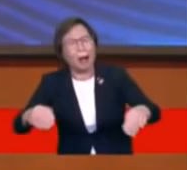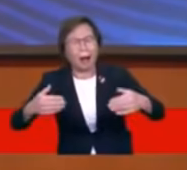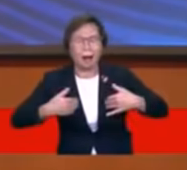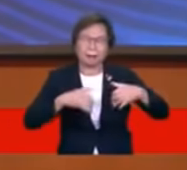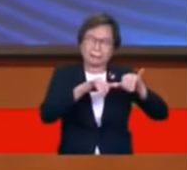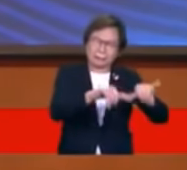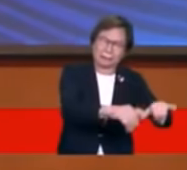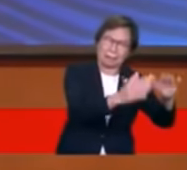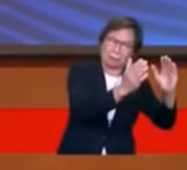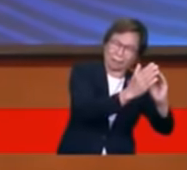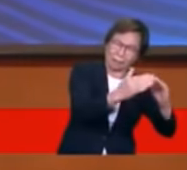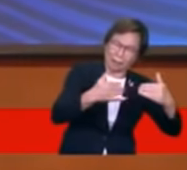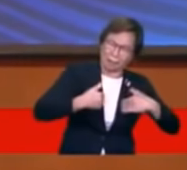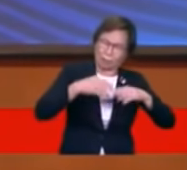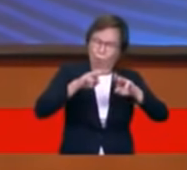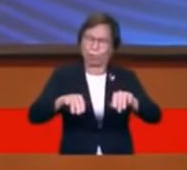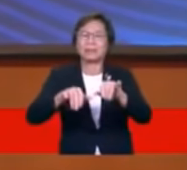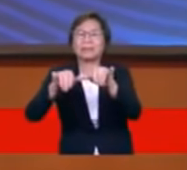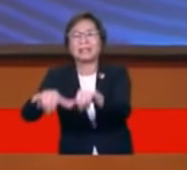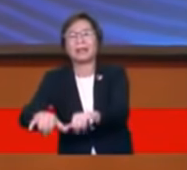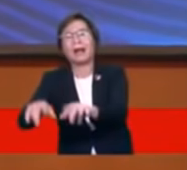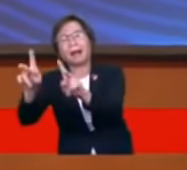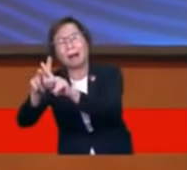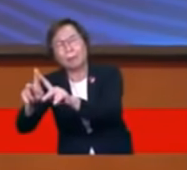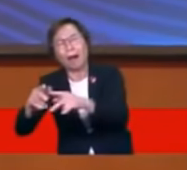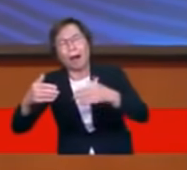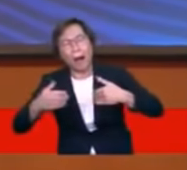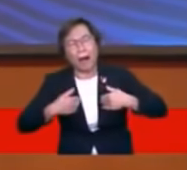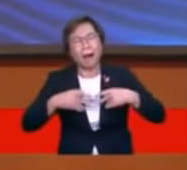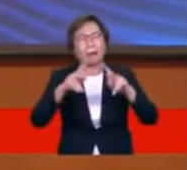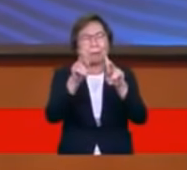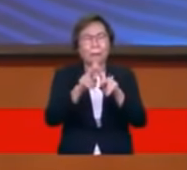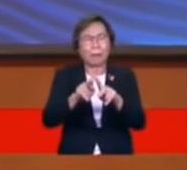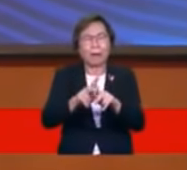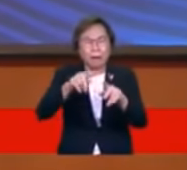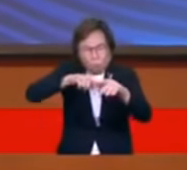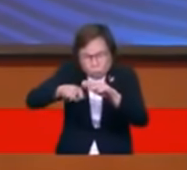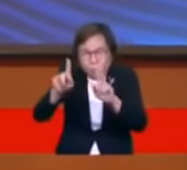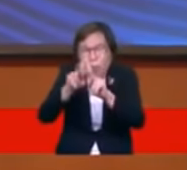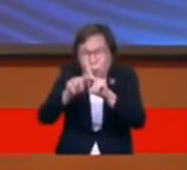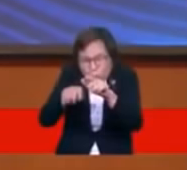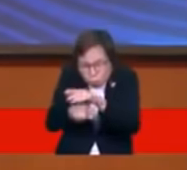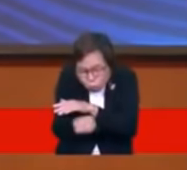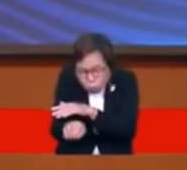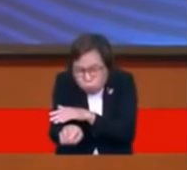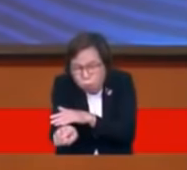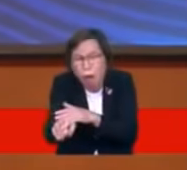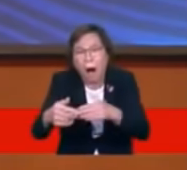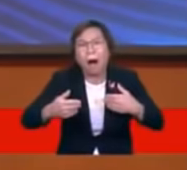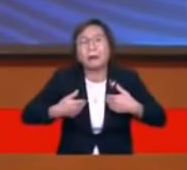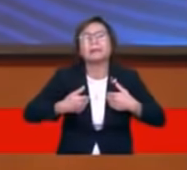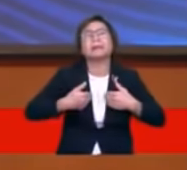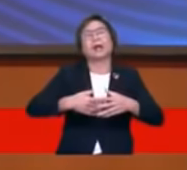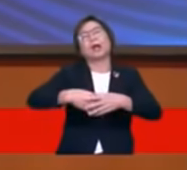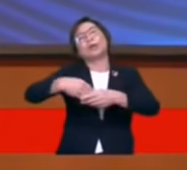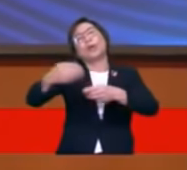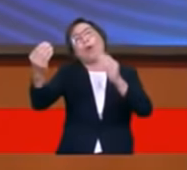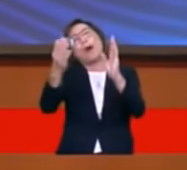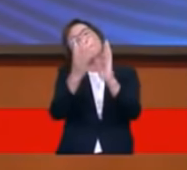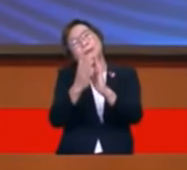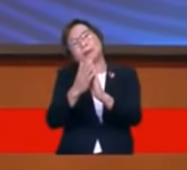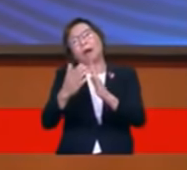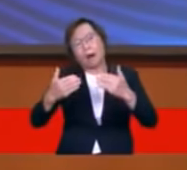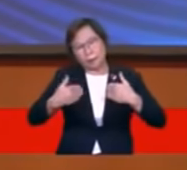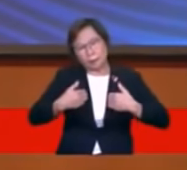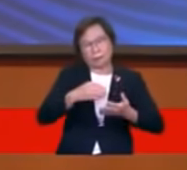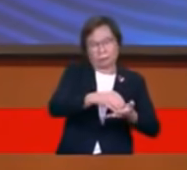yang tinggal di Banda ada yang tinggal diluar Banda ada yang tinggal di pedalaman ada yang tinggal di pinggir Bandar ada yang